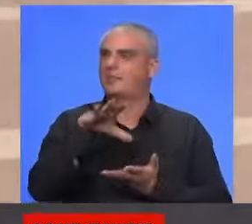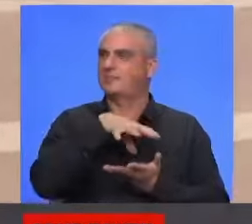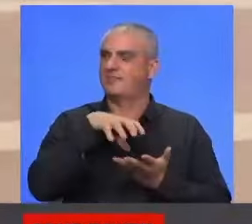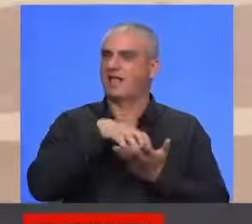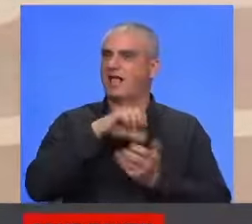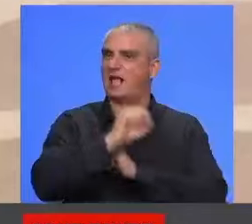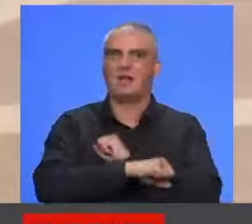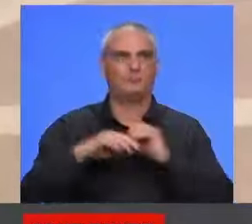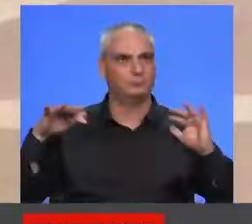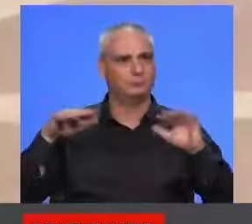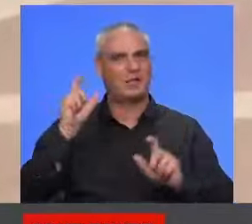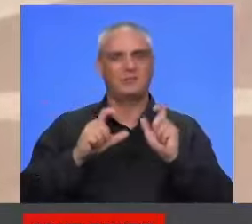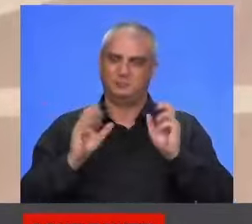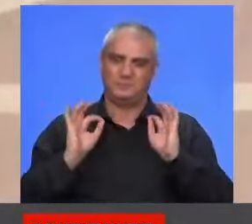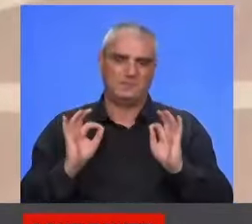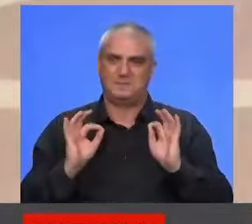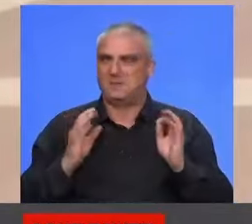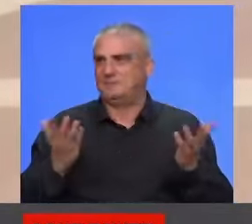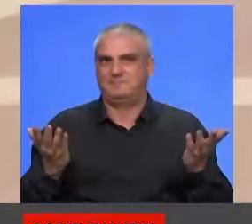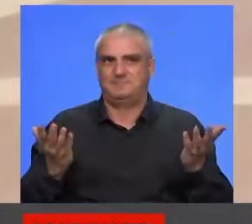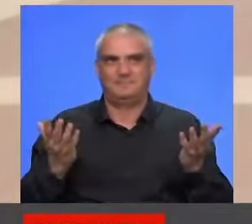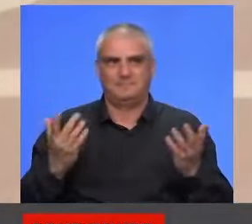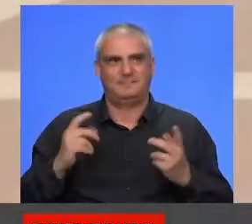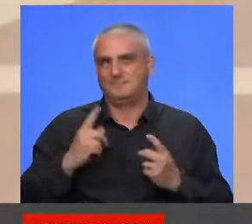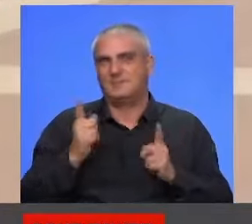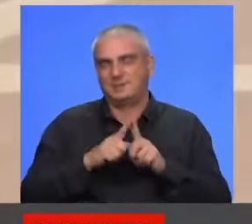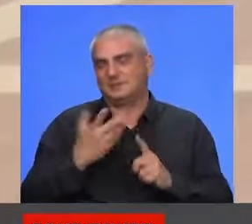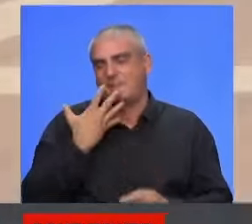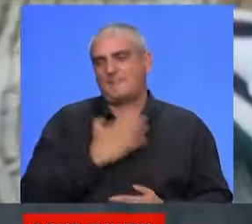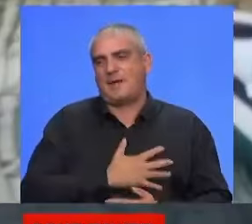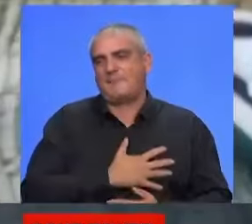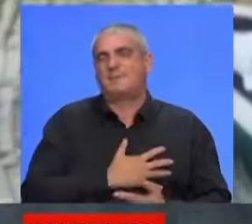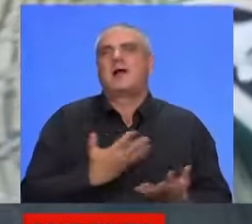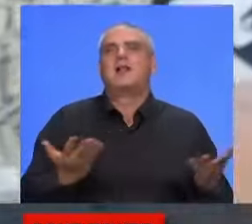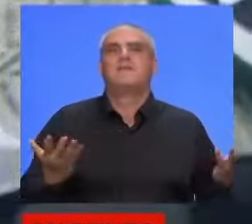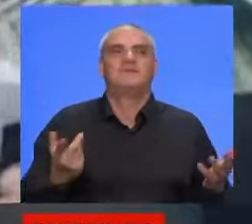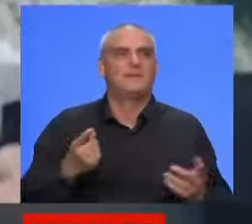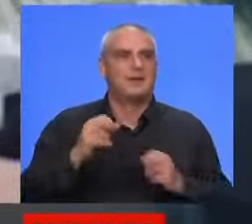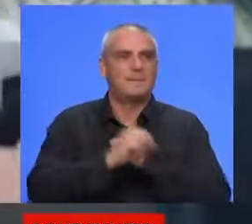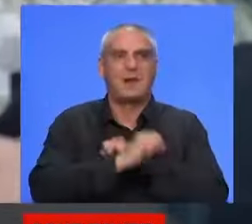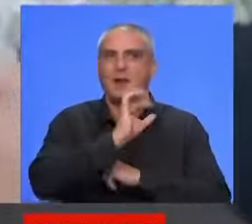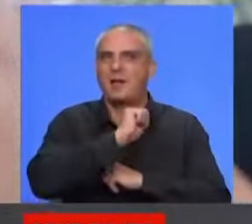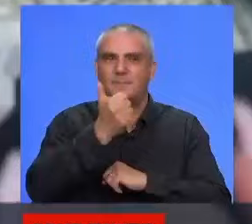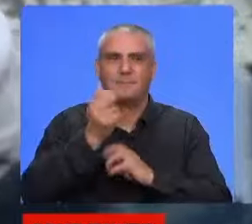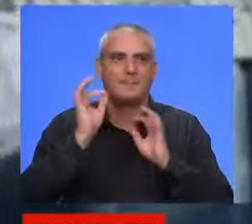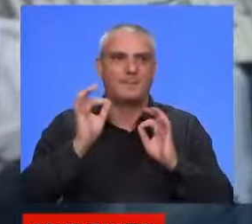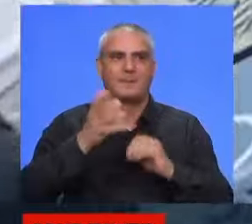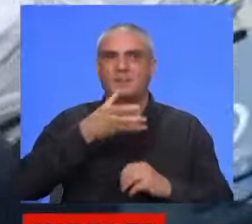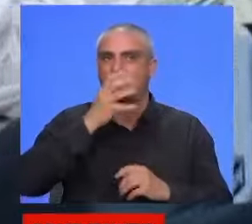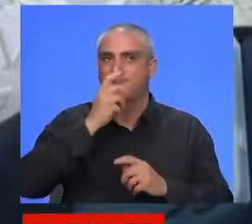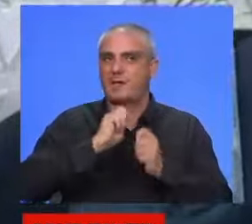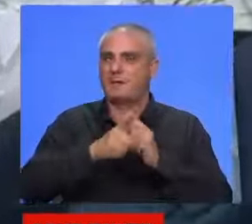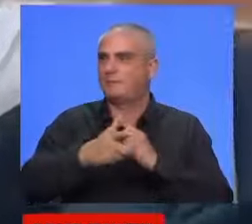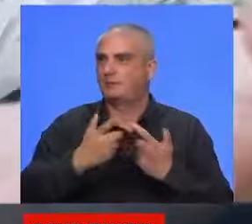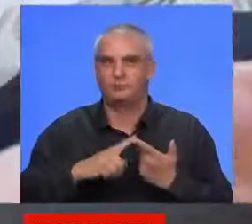הקמפוס מלא ככה באנשים, זה באמת בהכי קלישאתי, מחמם את הלב. אחלה מכללה, באמת, יש פה בירה